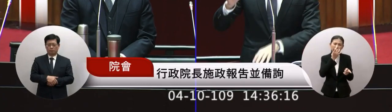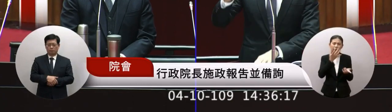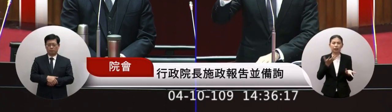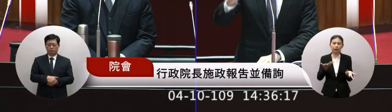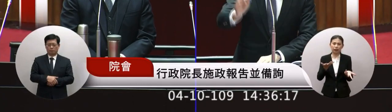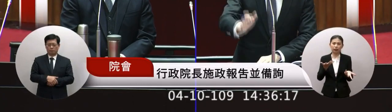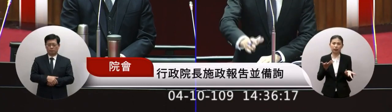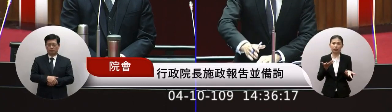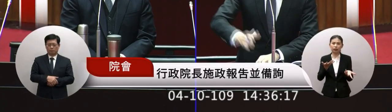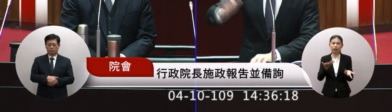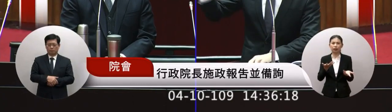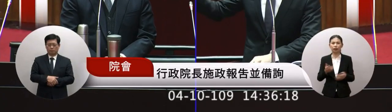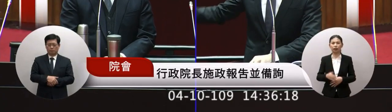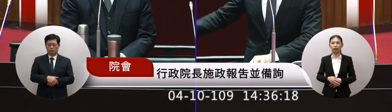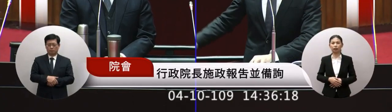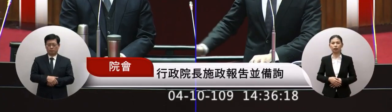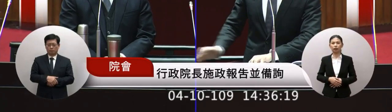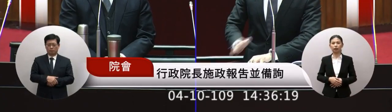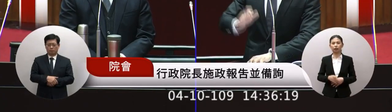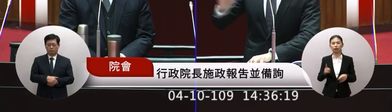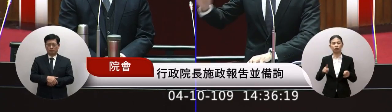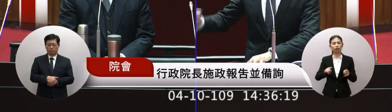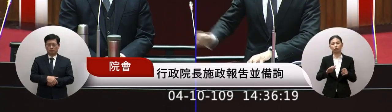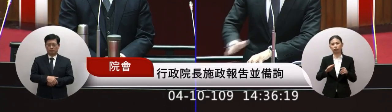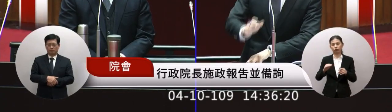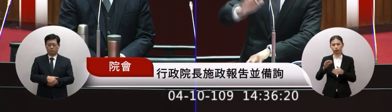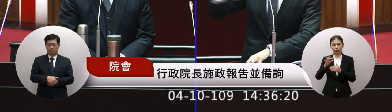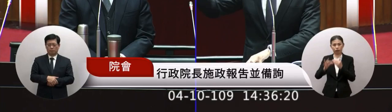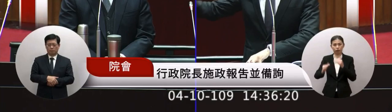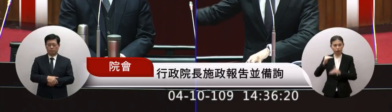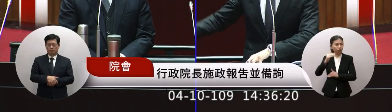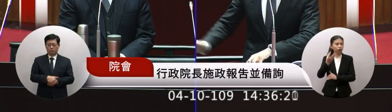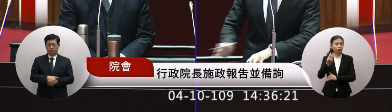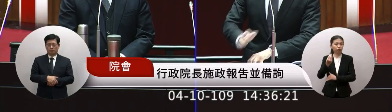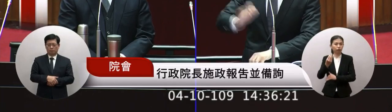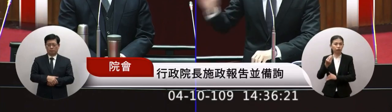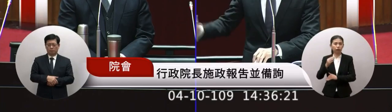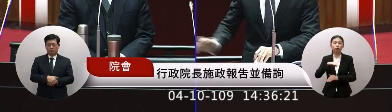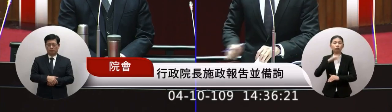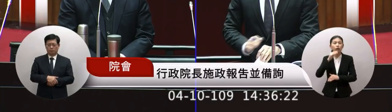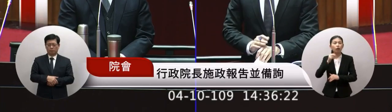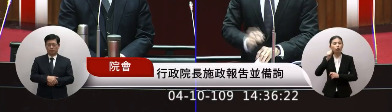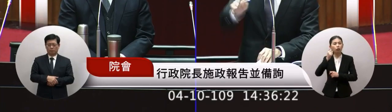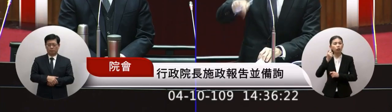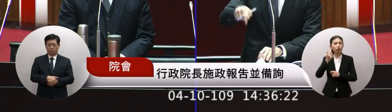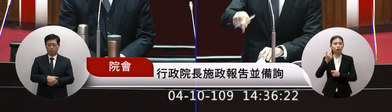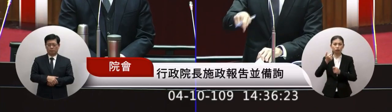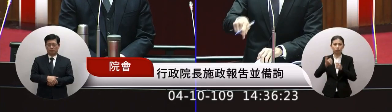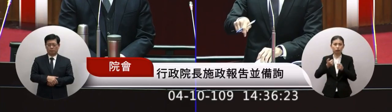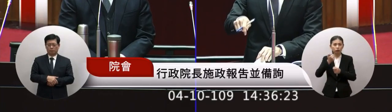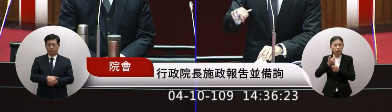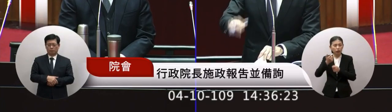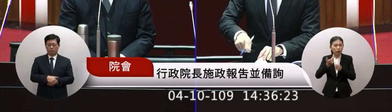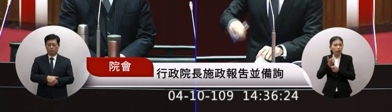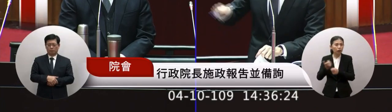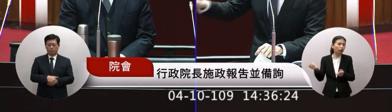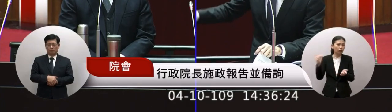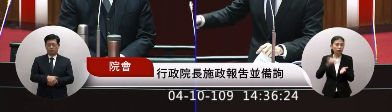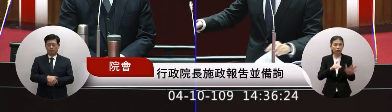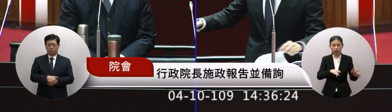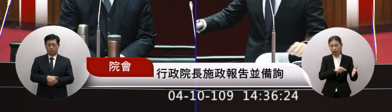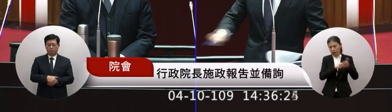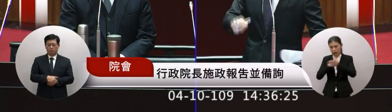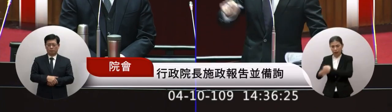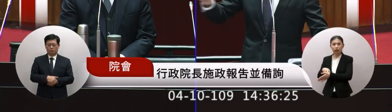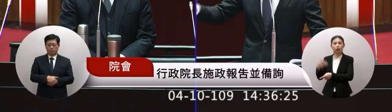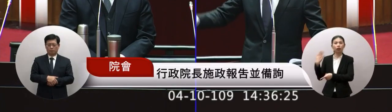讲都拢无限制，完全无限制，伊会当过半世纪了后，再来台湾，到今嘛到今，还阁会当来申